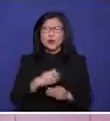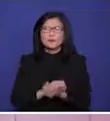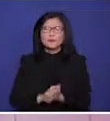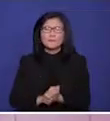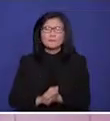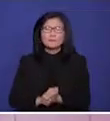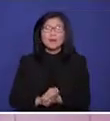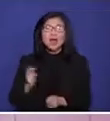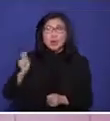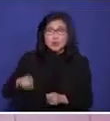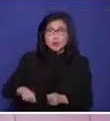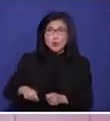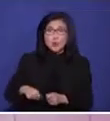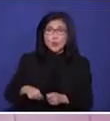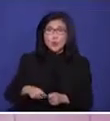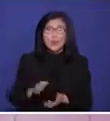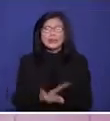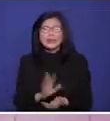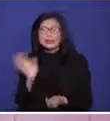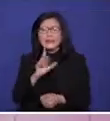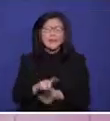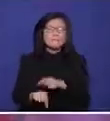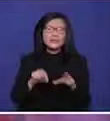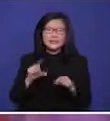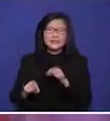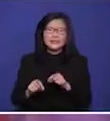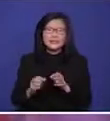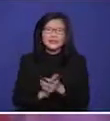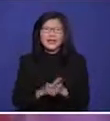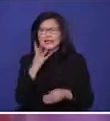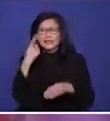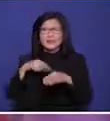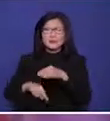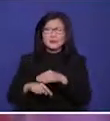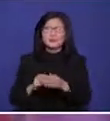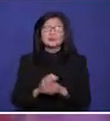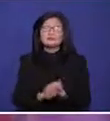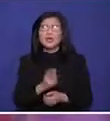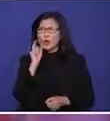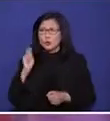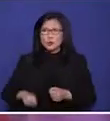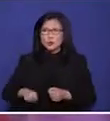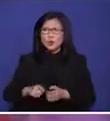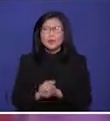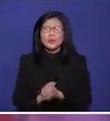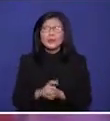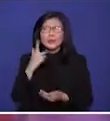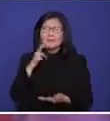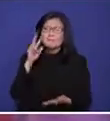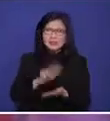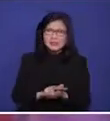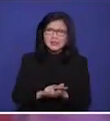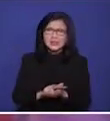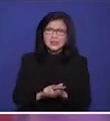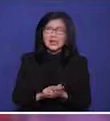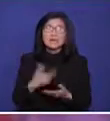hukum waktunya. Yang tidak tebang pilih, tidak tajam ke bawah tapi tumpul ke atas. Hukum yang hadirkan kepastian sehingga